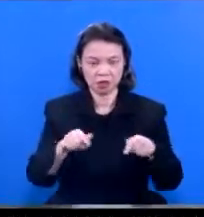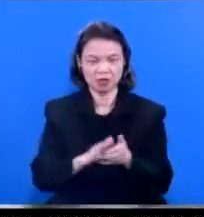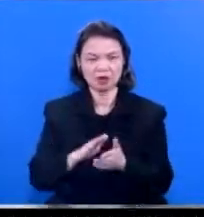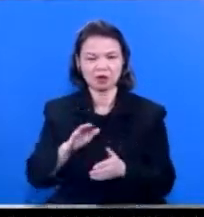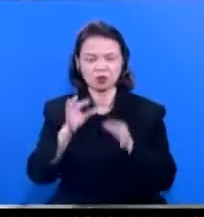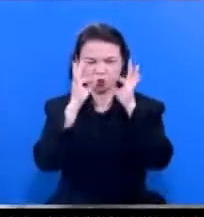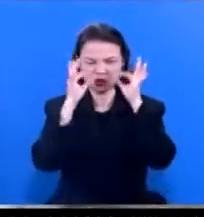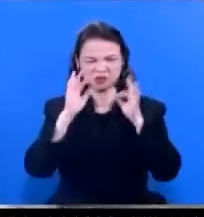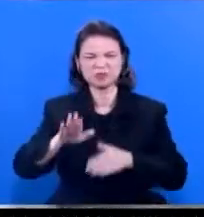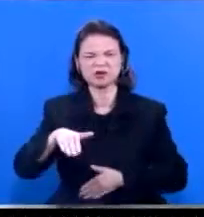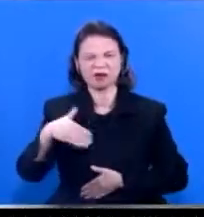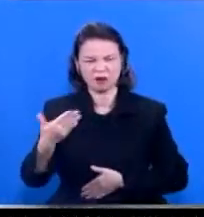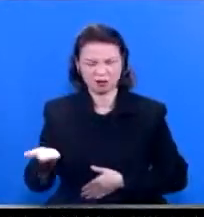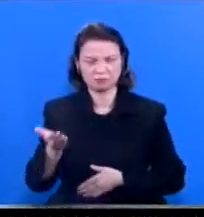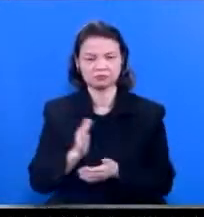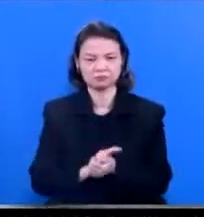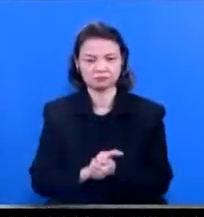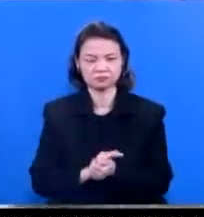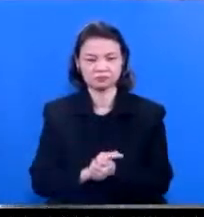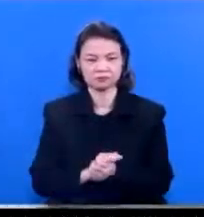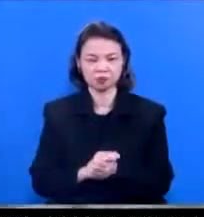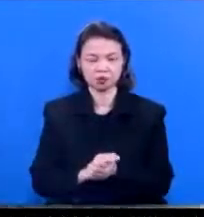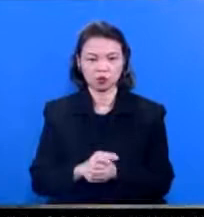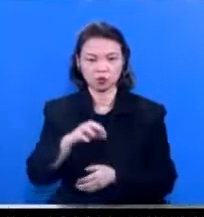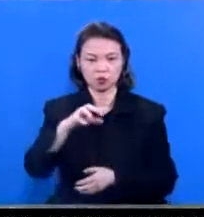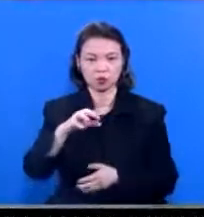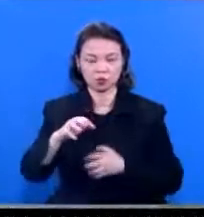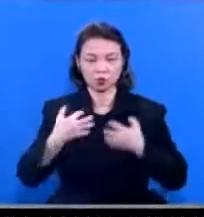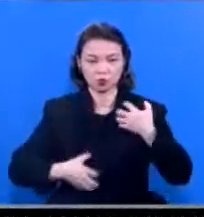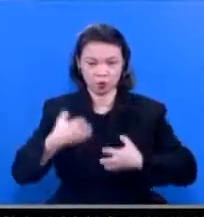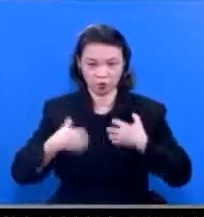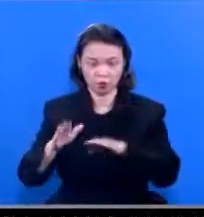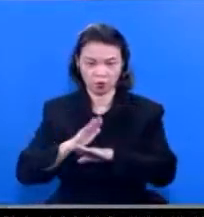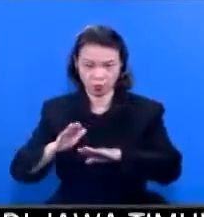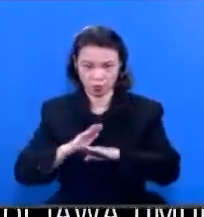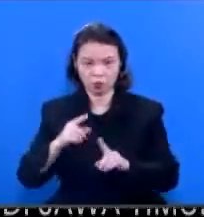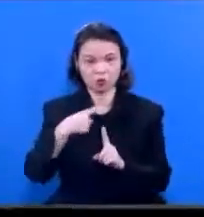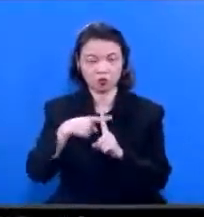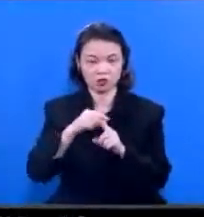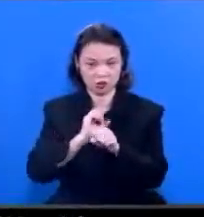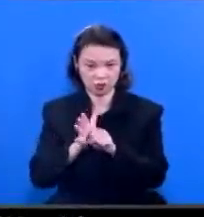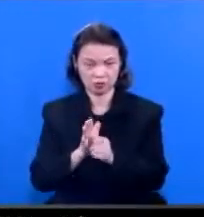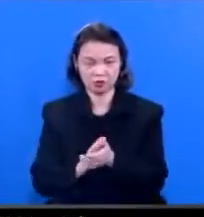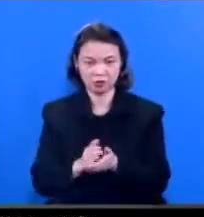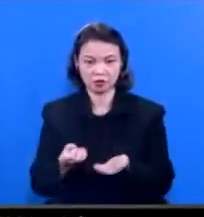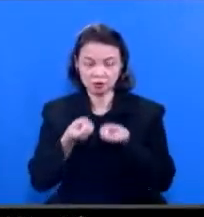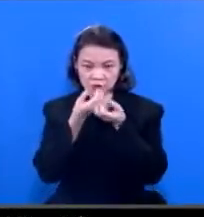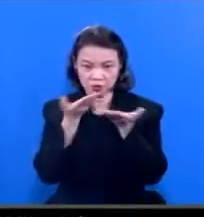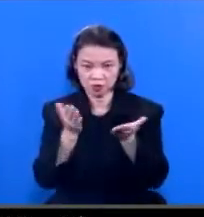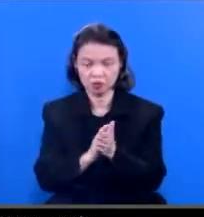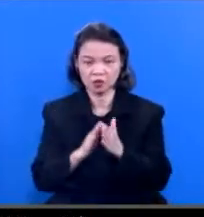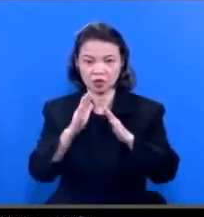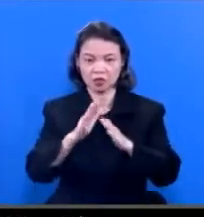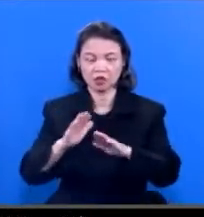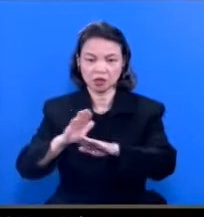meninggal. Bila hewan peliharaan terkonfirmasi positif COVID-19, disarankan agar hewan menjalani rawat inap di klinik atau